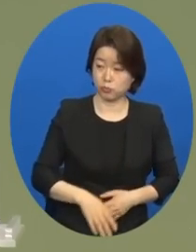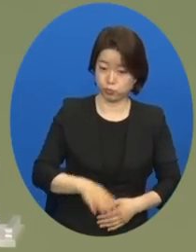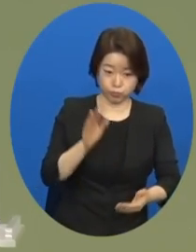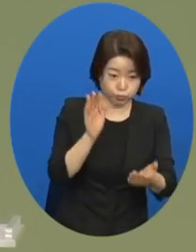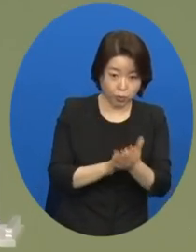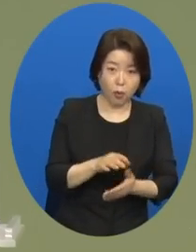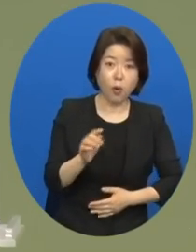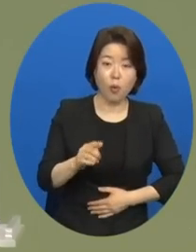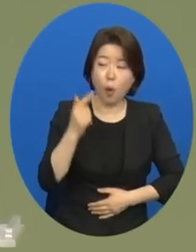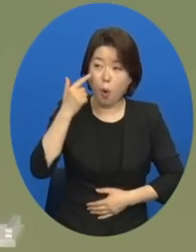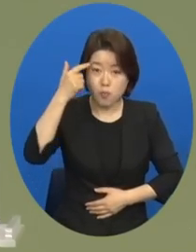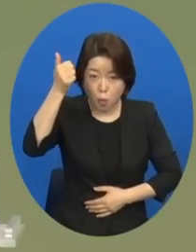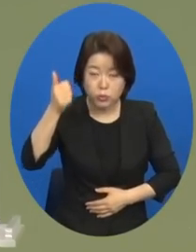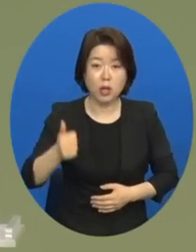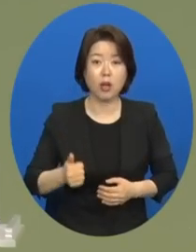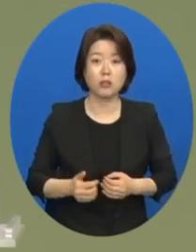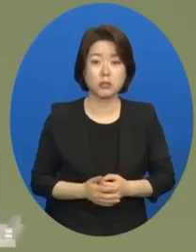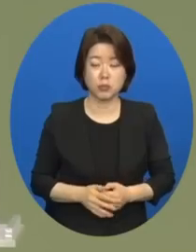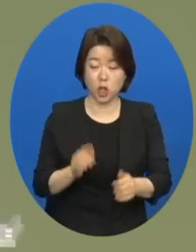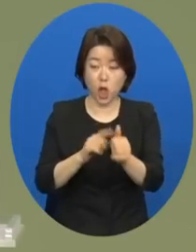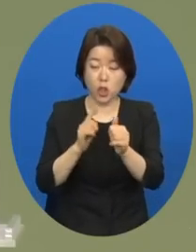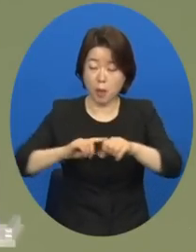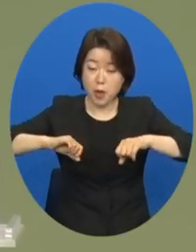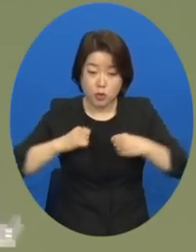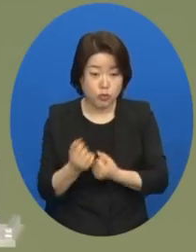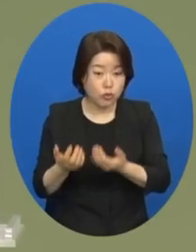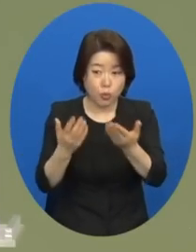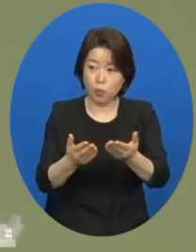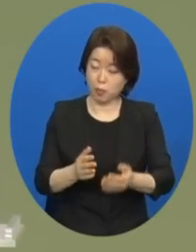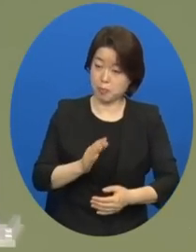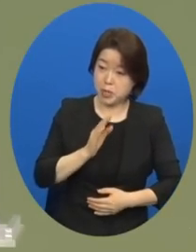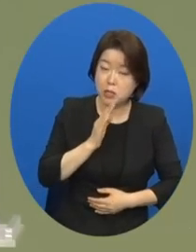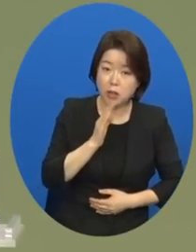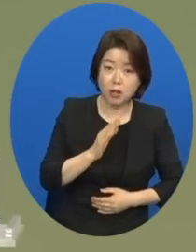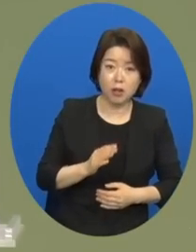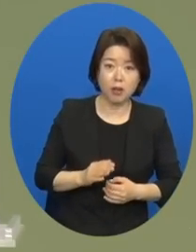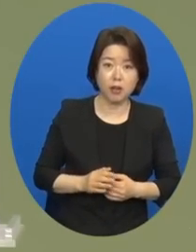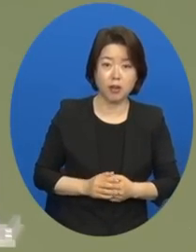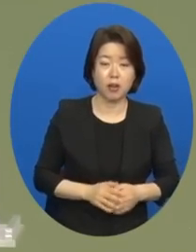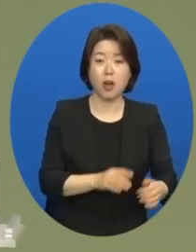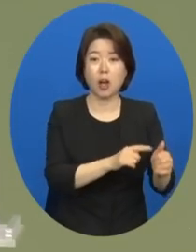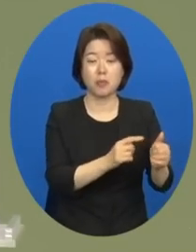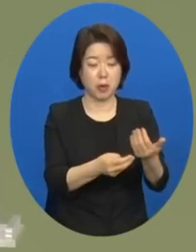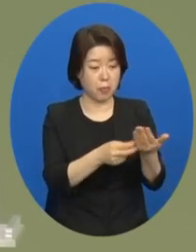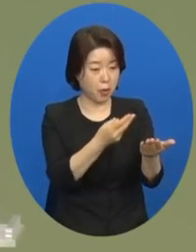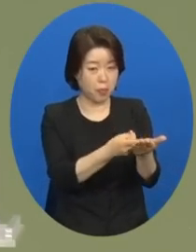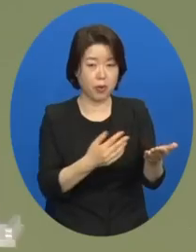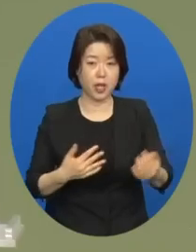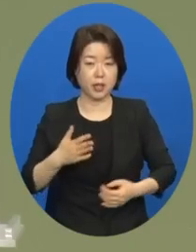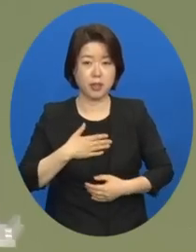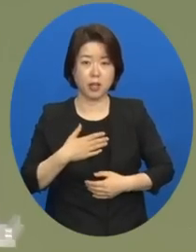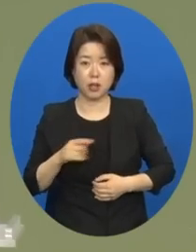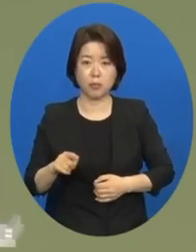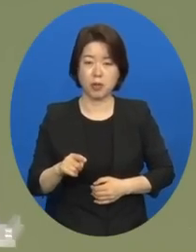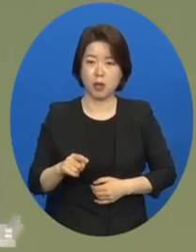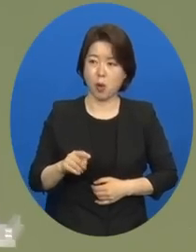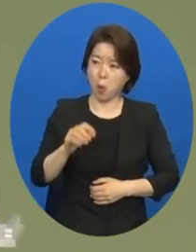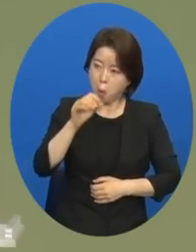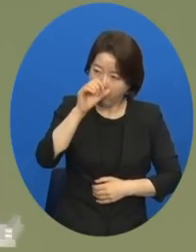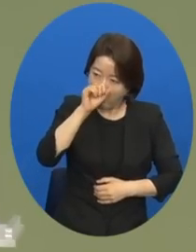이렇게 목사도 남편에게 순종을 하나 근데 그 사람이 보기에는 저는 다 갖춘 거